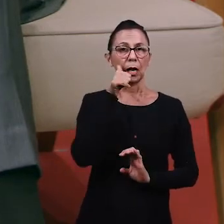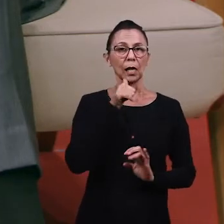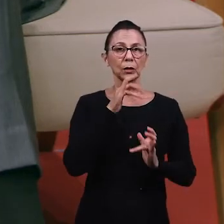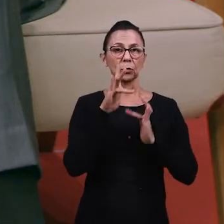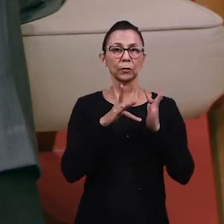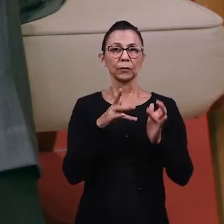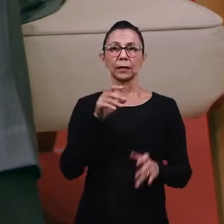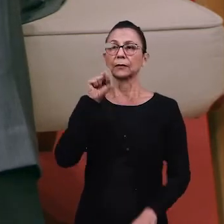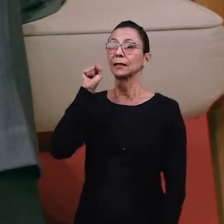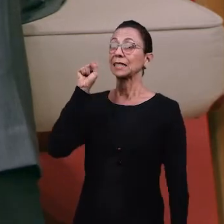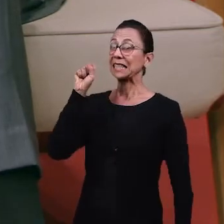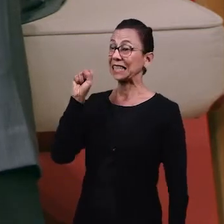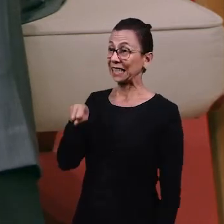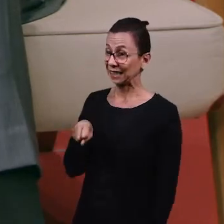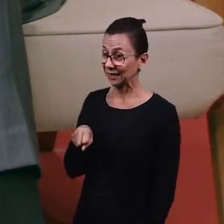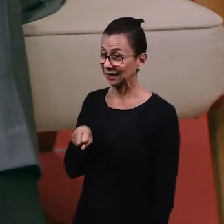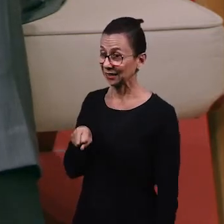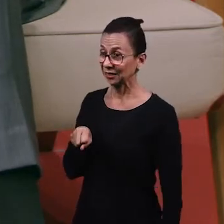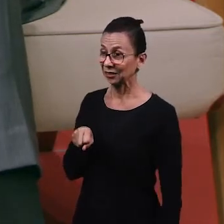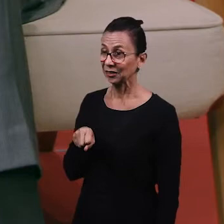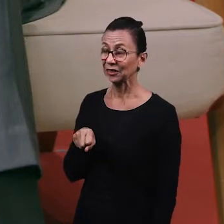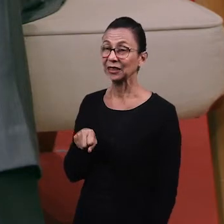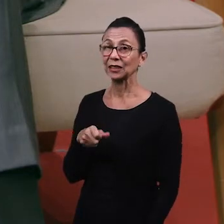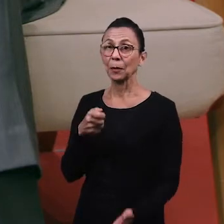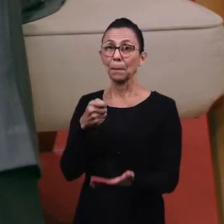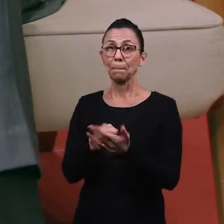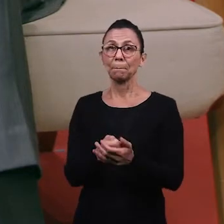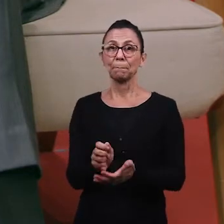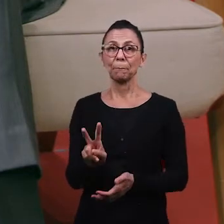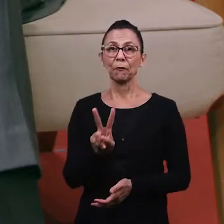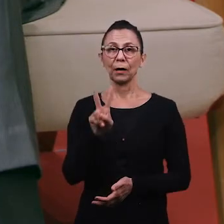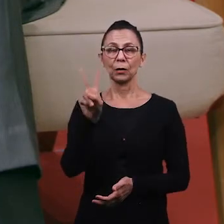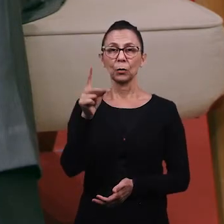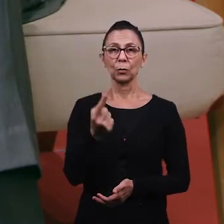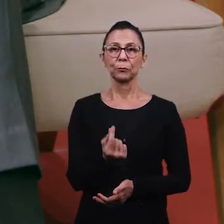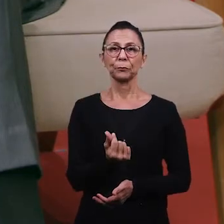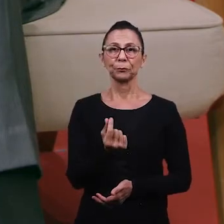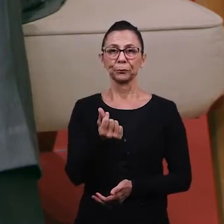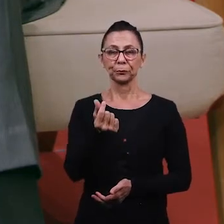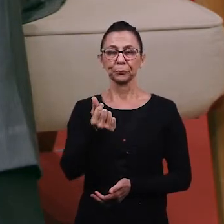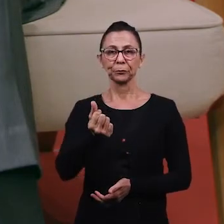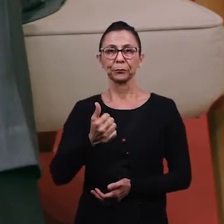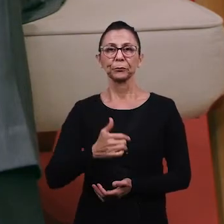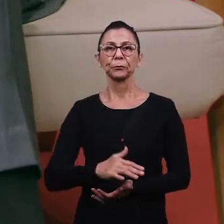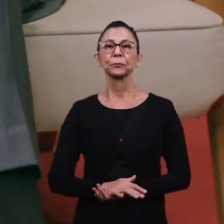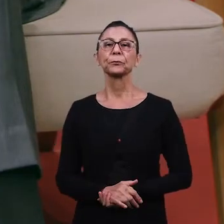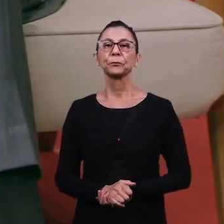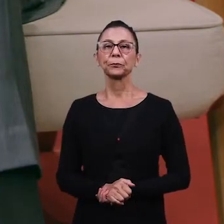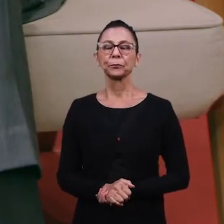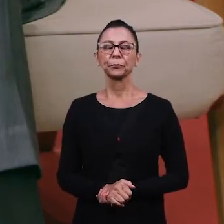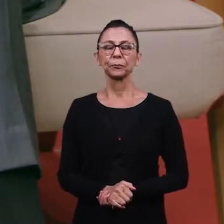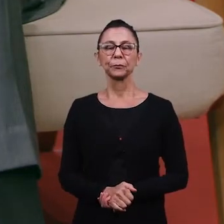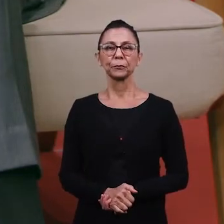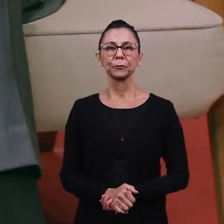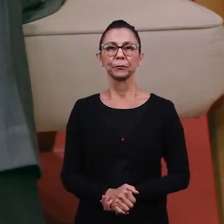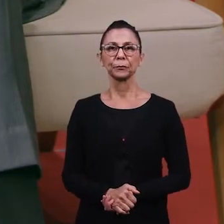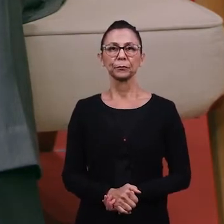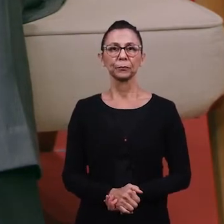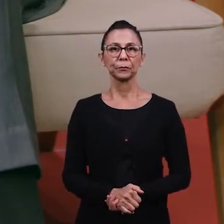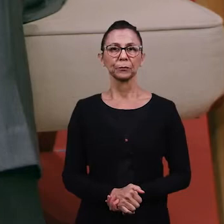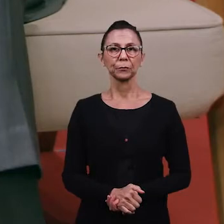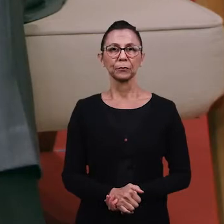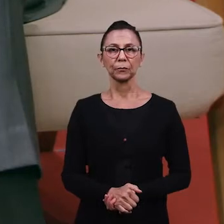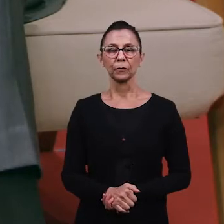aspect historique que le pasteur Alex a dit. Parce que quand l'alliance était établie, quand la fiancée disait